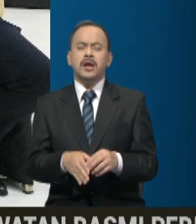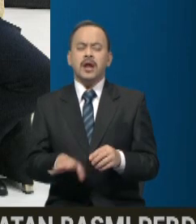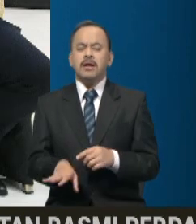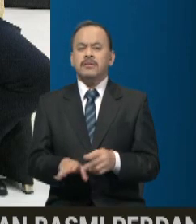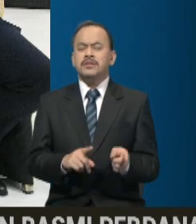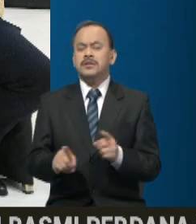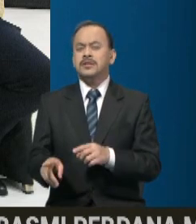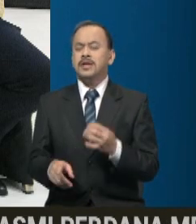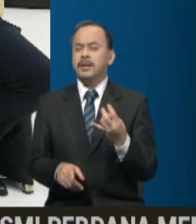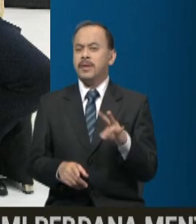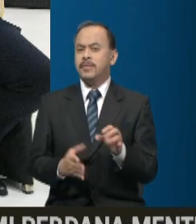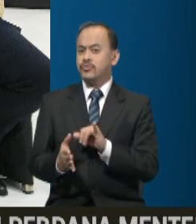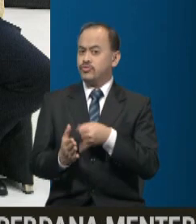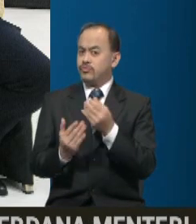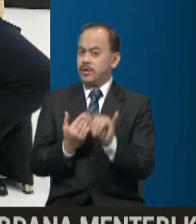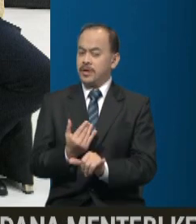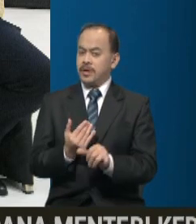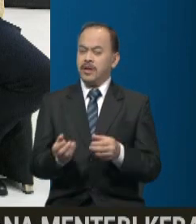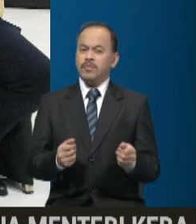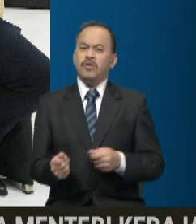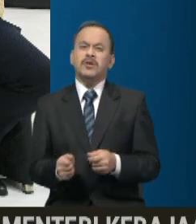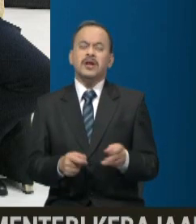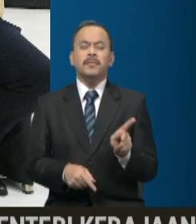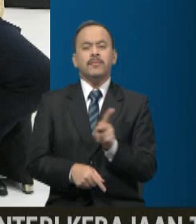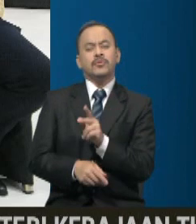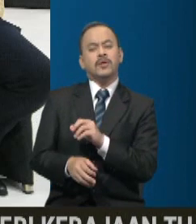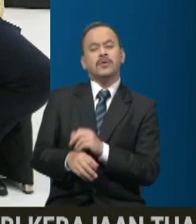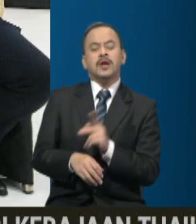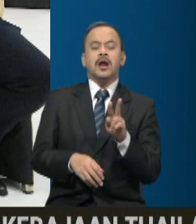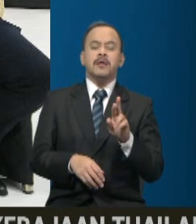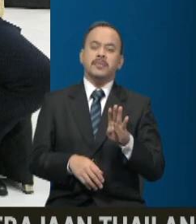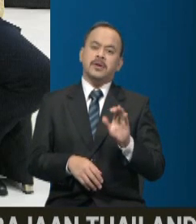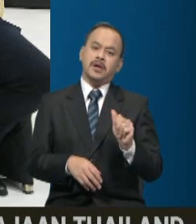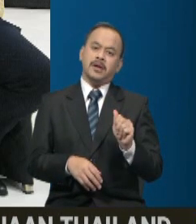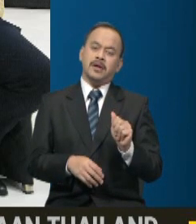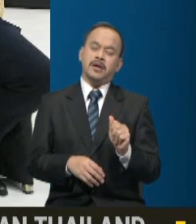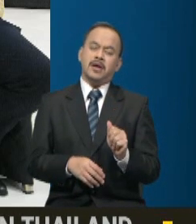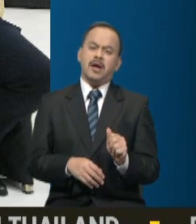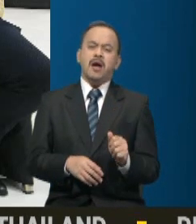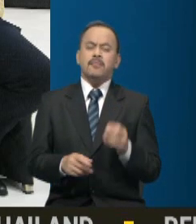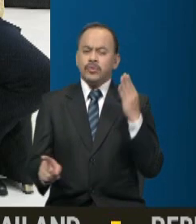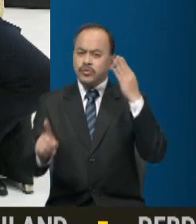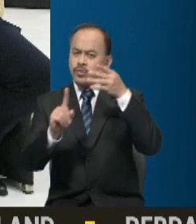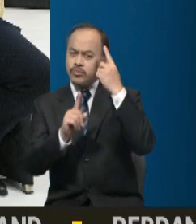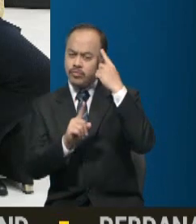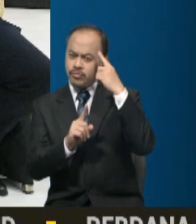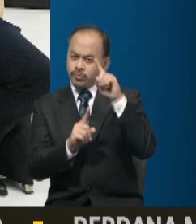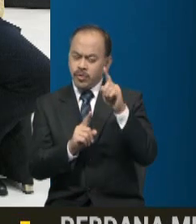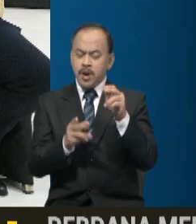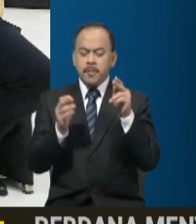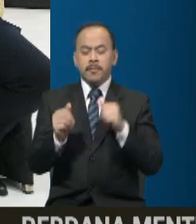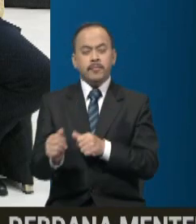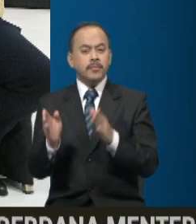18 Julai, program yang disertai oleh Pengurusan Kanan Syarikat Penerbangan Diraja Brunei ini antara lain bertujuan bagi menyediakan para